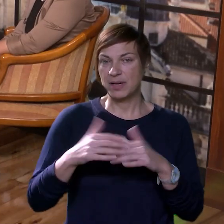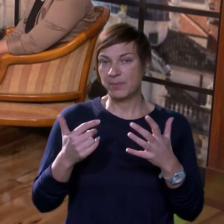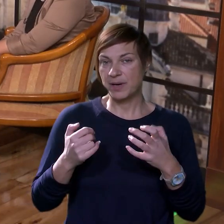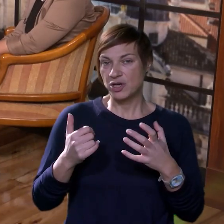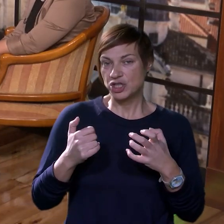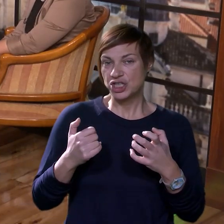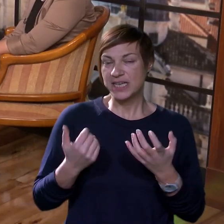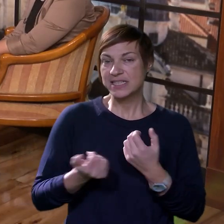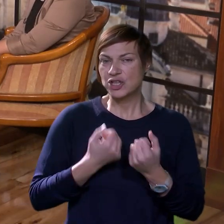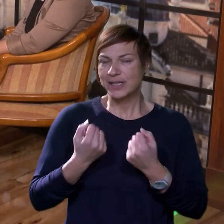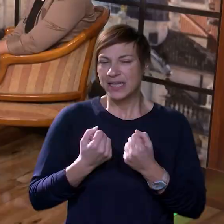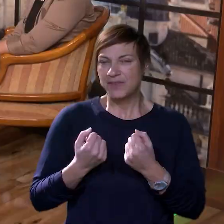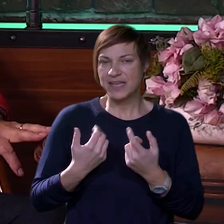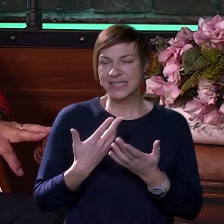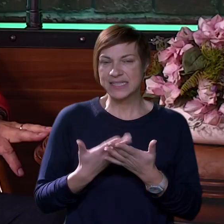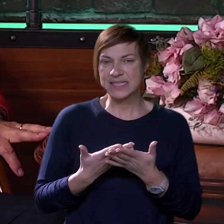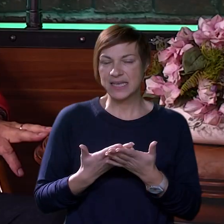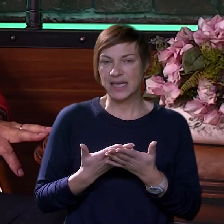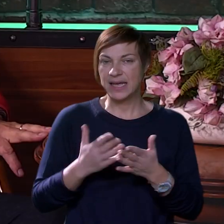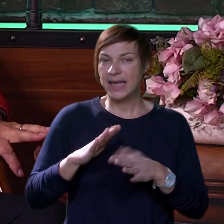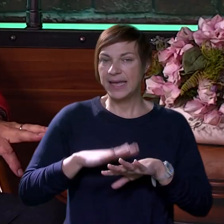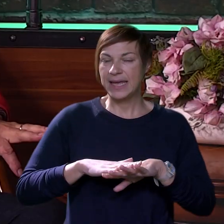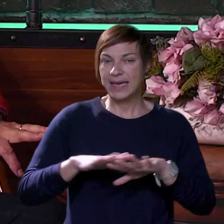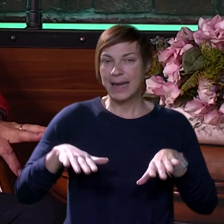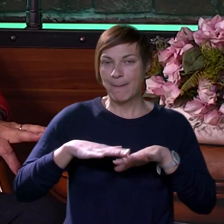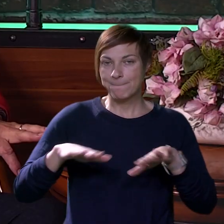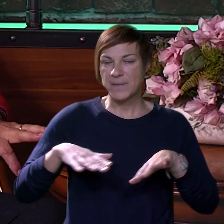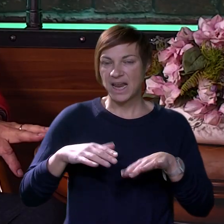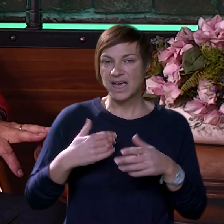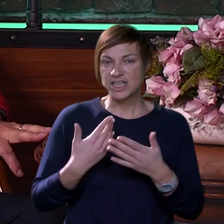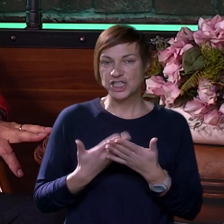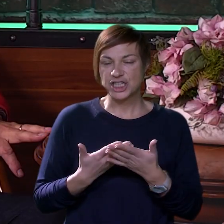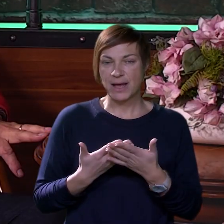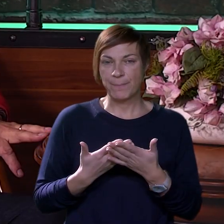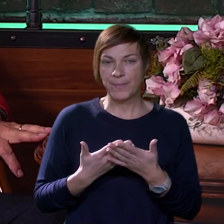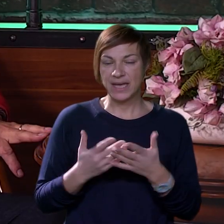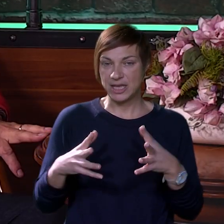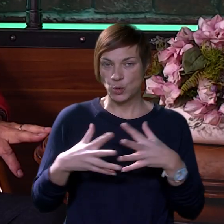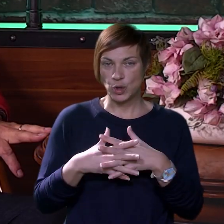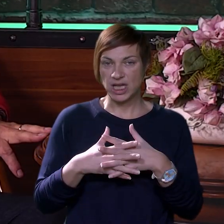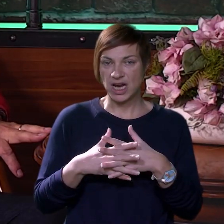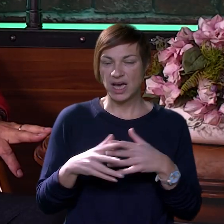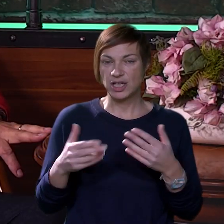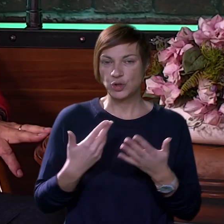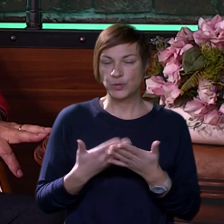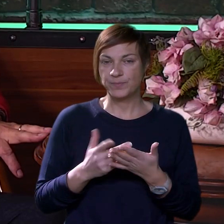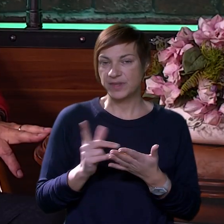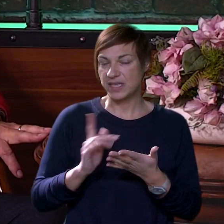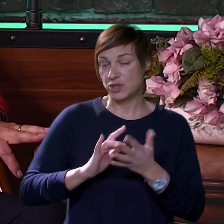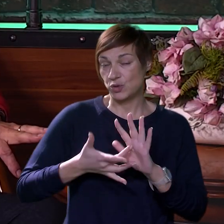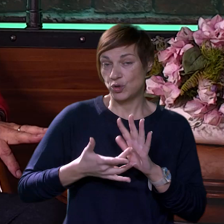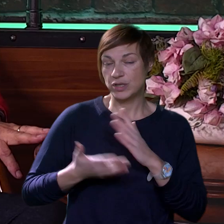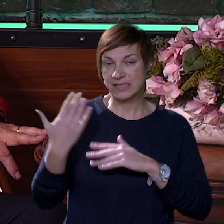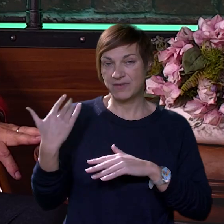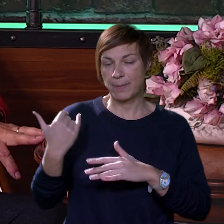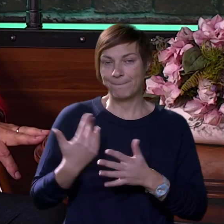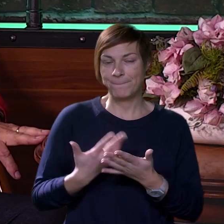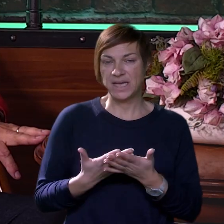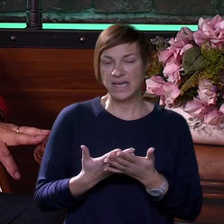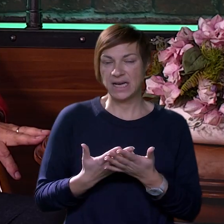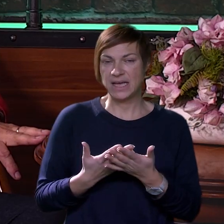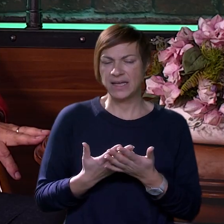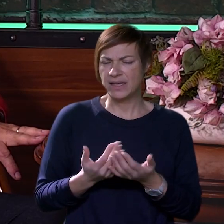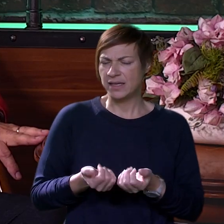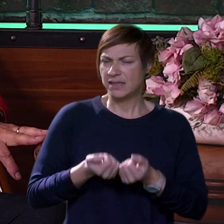preko 600 intervencija. I na plažama i u gradu. Nisu to sve bile